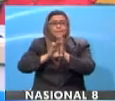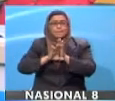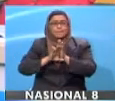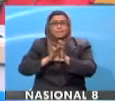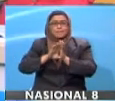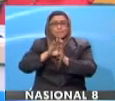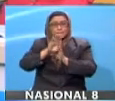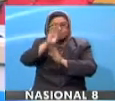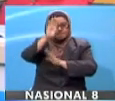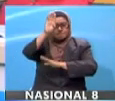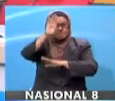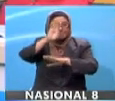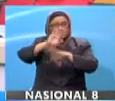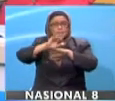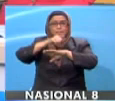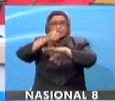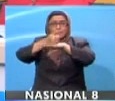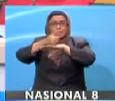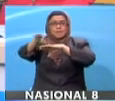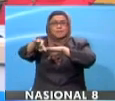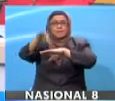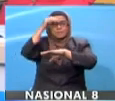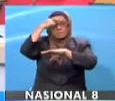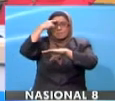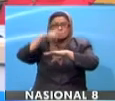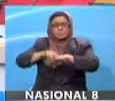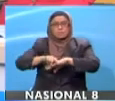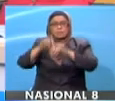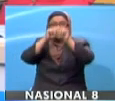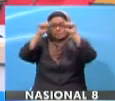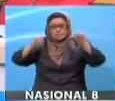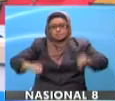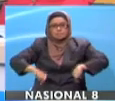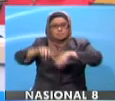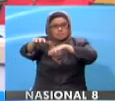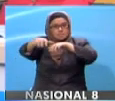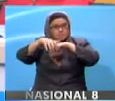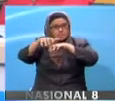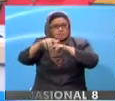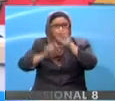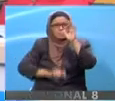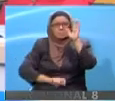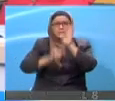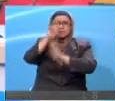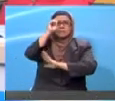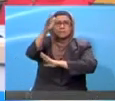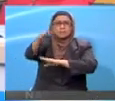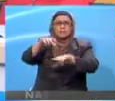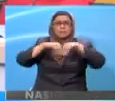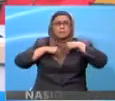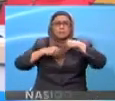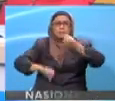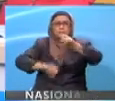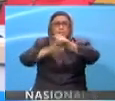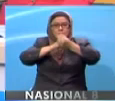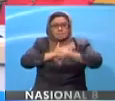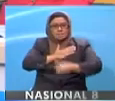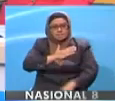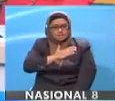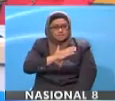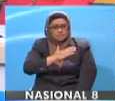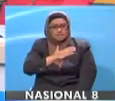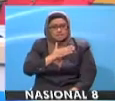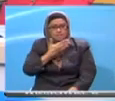yang dipilih untuk Stesen Pertanian Tanah Tinggi bersepadu IHAS bakal menerima sokongan penuh Kerajaan Persekutuan. Komitmen